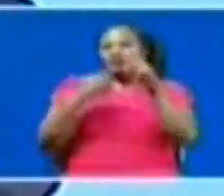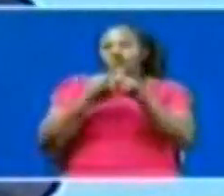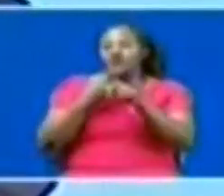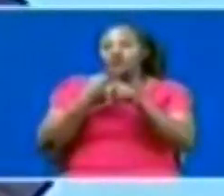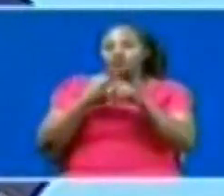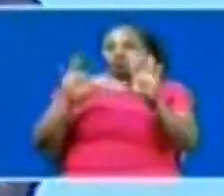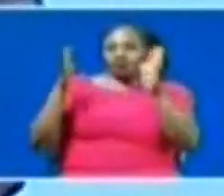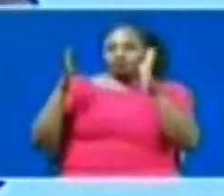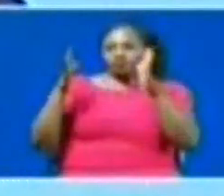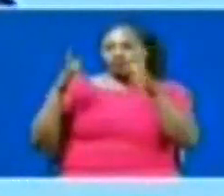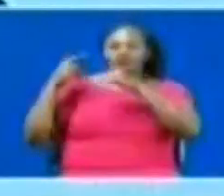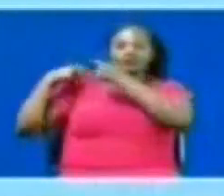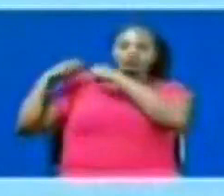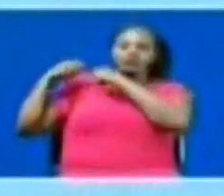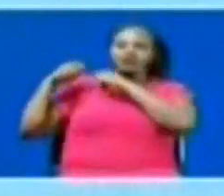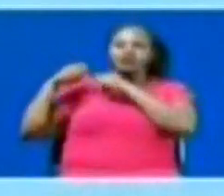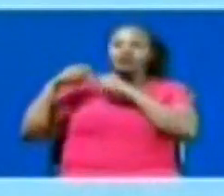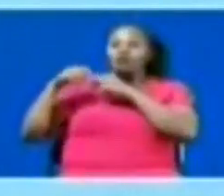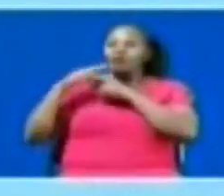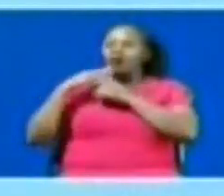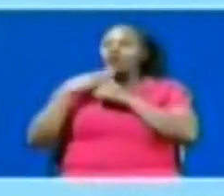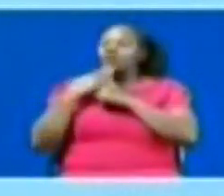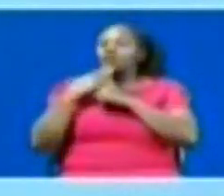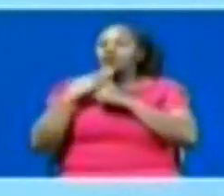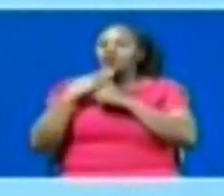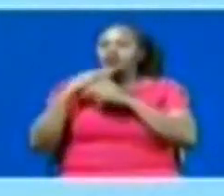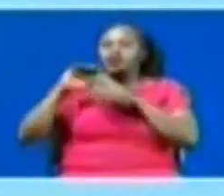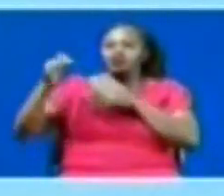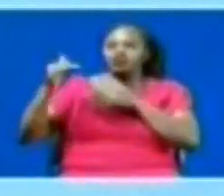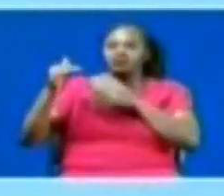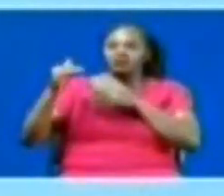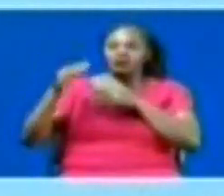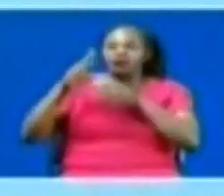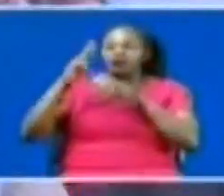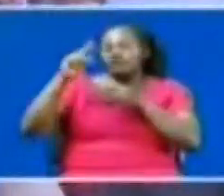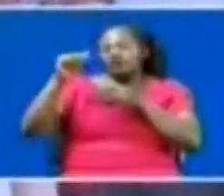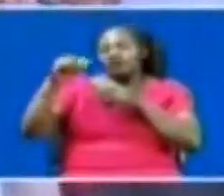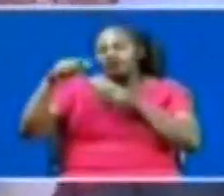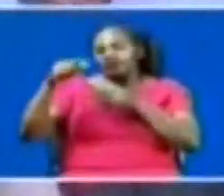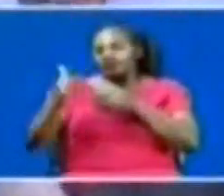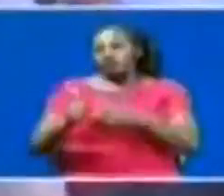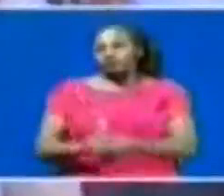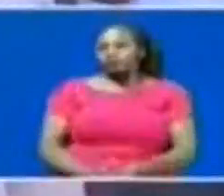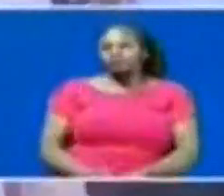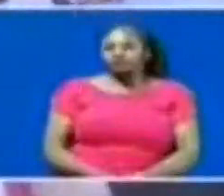kutoka kwenye sherehe za tamaduni ya jamii ya Wamaragoli huko katika kaunti ya Vihiga.